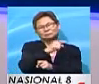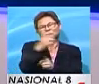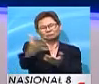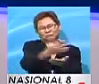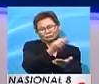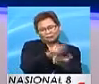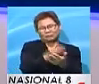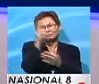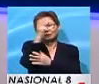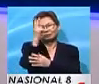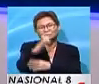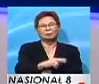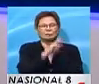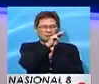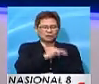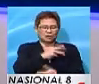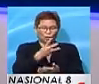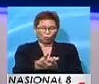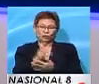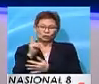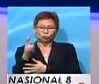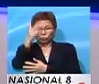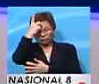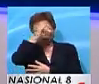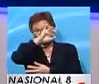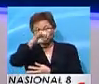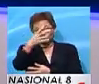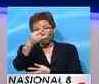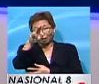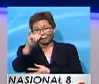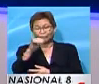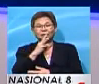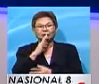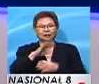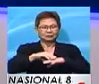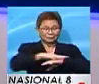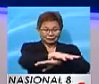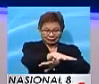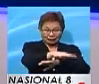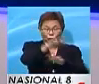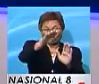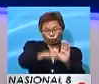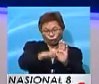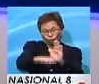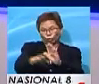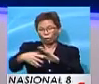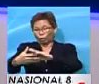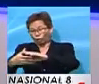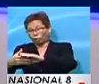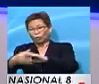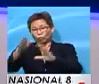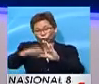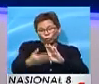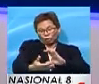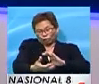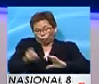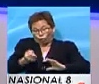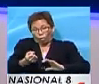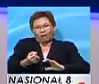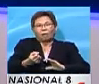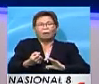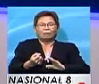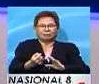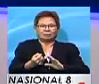hasil kerajaan jelas menteri kewangan du dat Johari Abdul Gani kesan pengurangan pengeluaran akan diimbangi dengan kenaikan harga